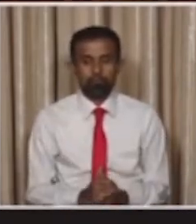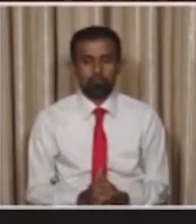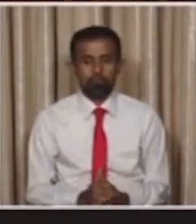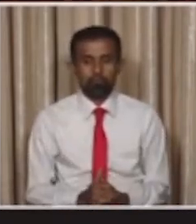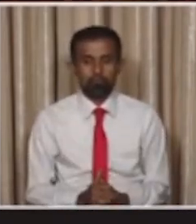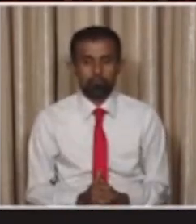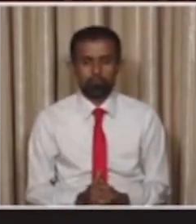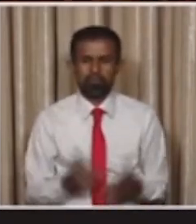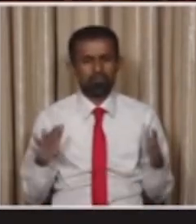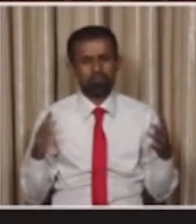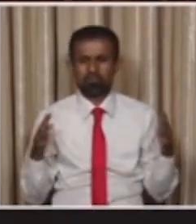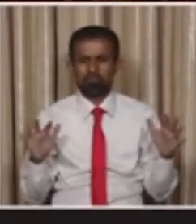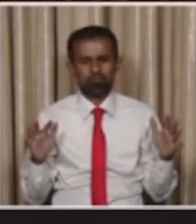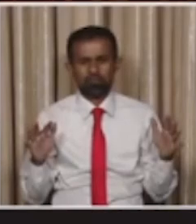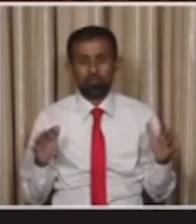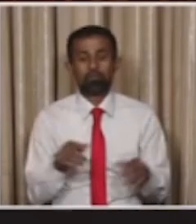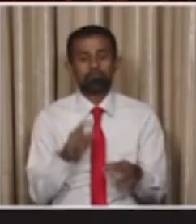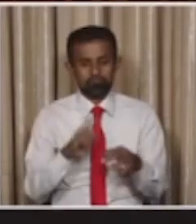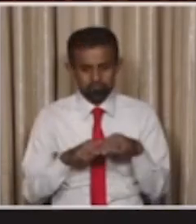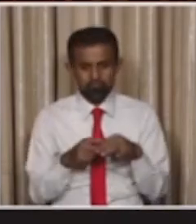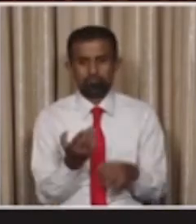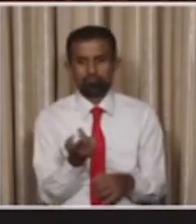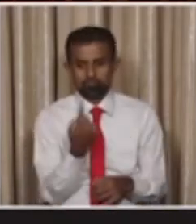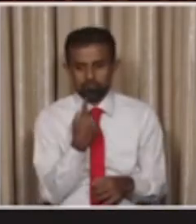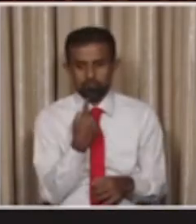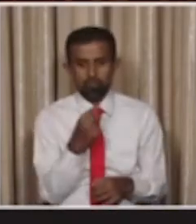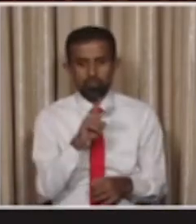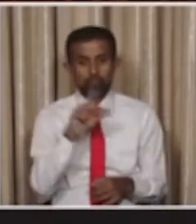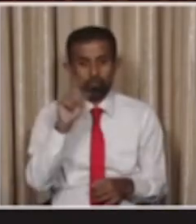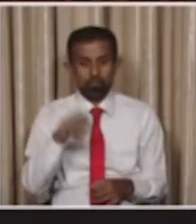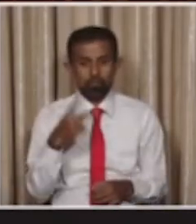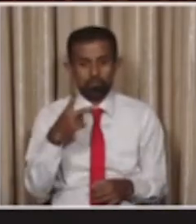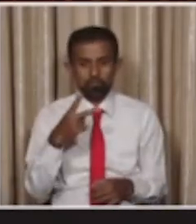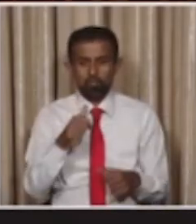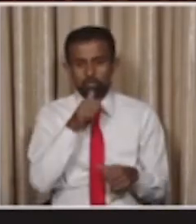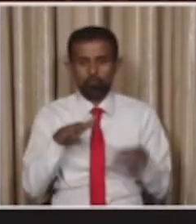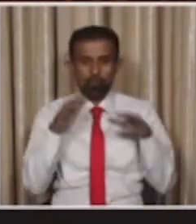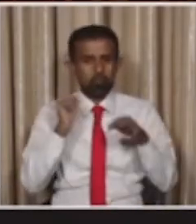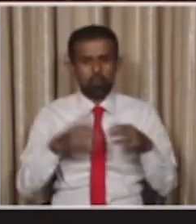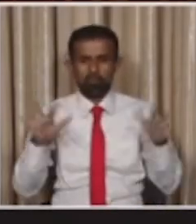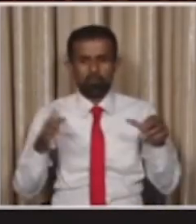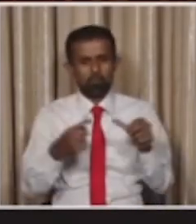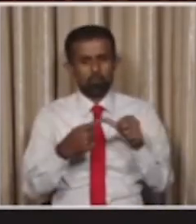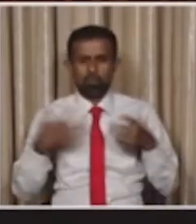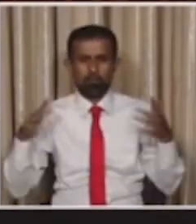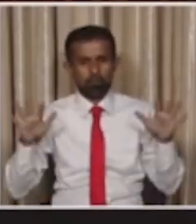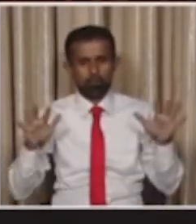නෑ මේ දැයි ඉවරයි ප්‍රශ්න. ඔබතුමා ප්‍රශ්නේ ගන්න. ඔබතුමා 22 ඒ ගම්ගතුරු ප්‍රශ්නේ ඉවරයි. ඒක උත්තර දීලා ඉවරයි.